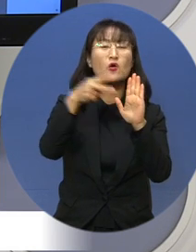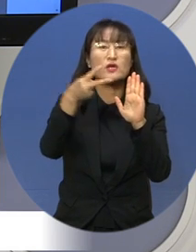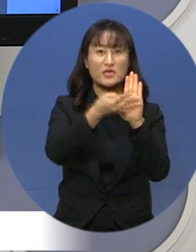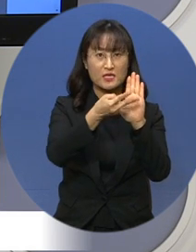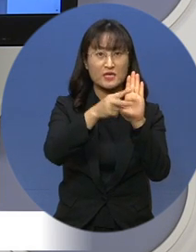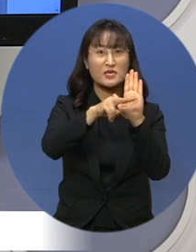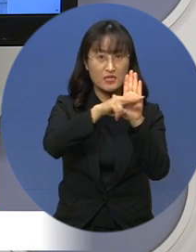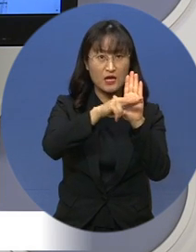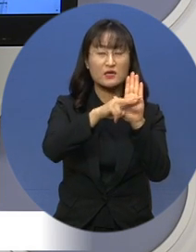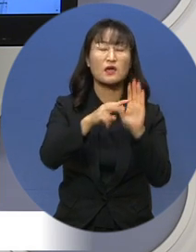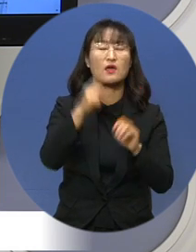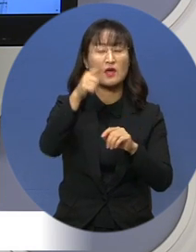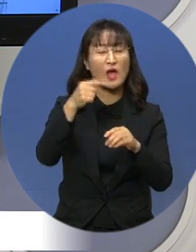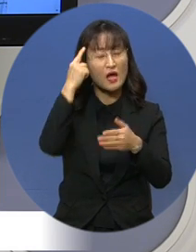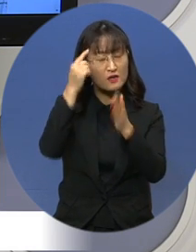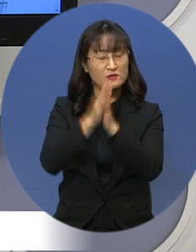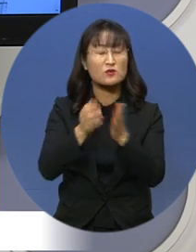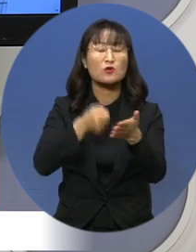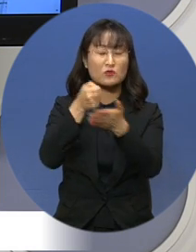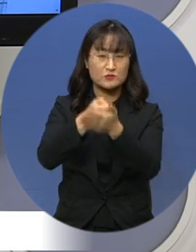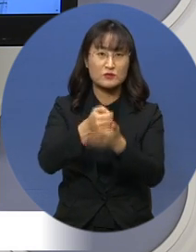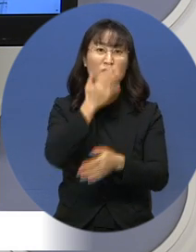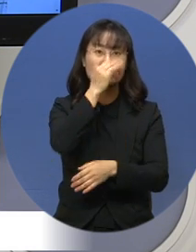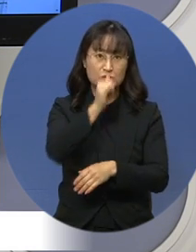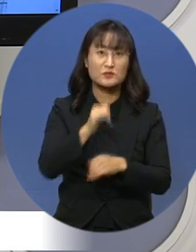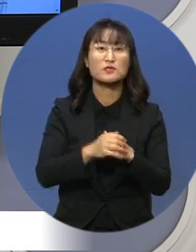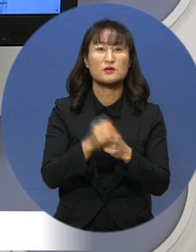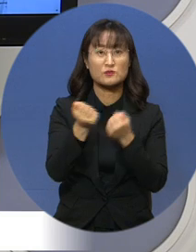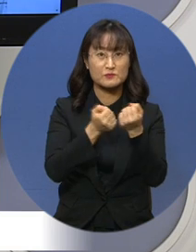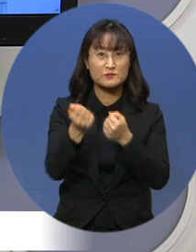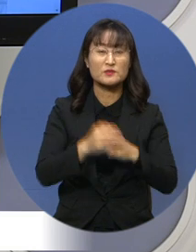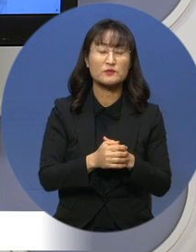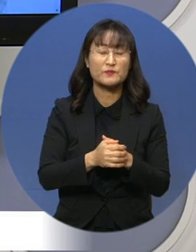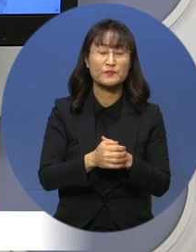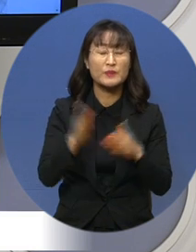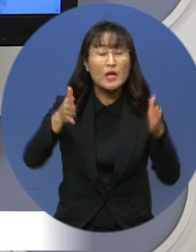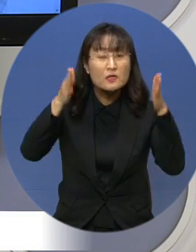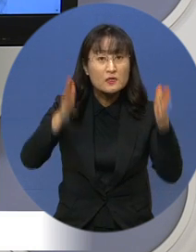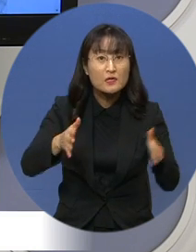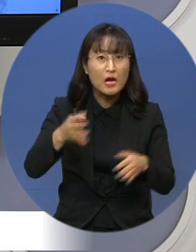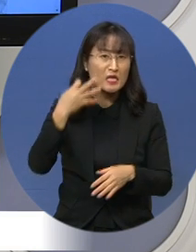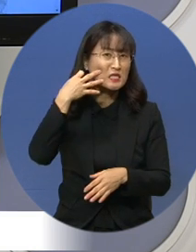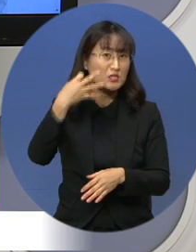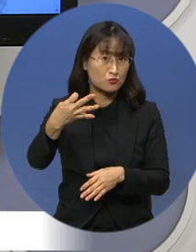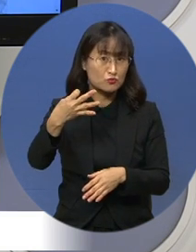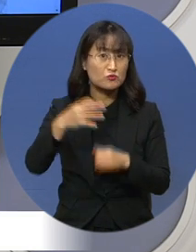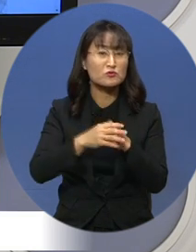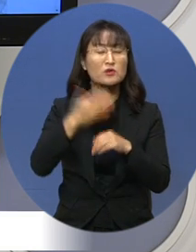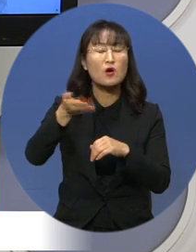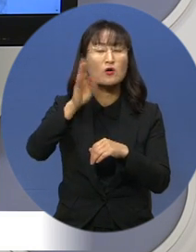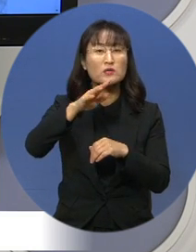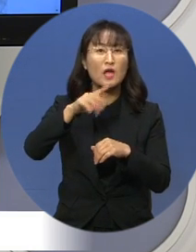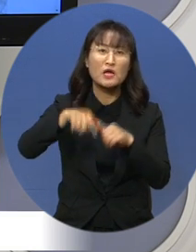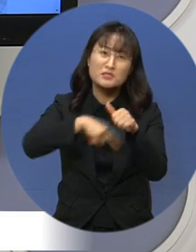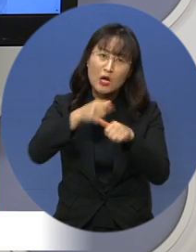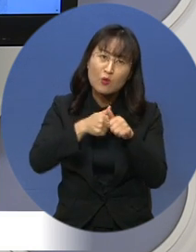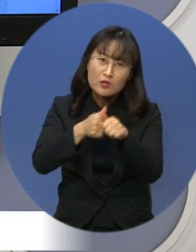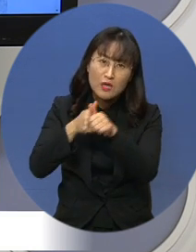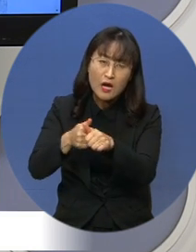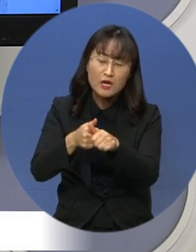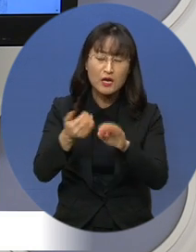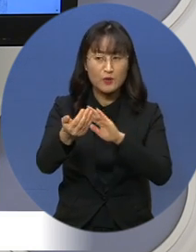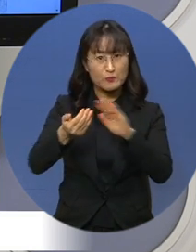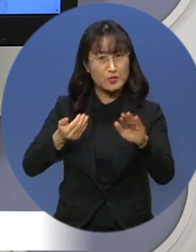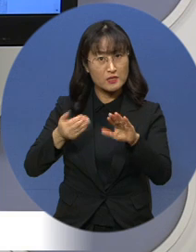자체적으로 결정한다고 설명했는데요 기간은 2주 2주간 으로 하되 상황에 따라 조기에 종료되거나